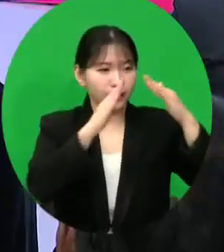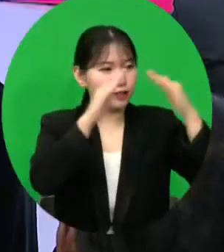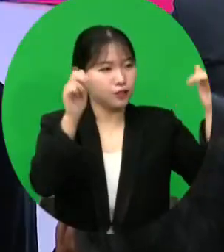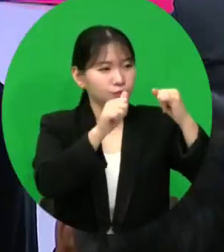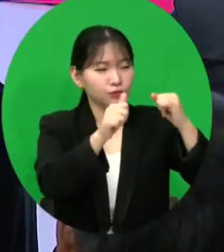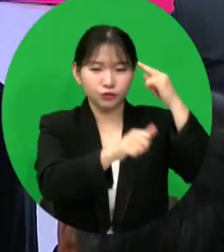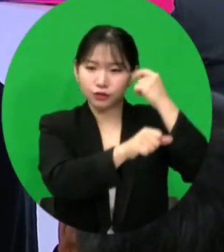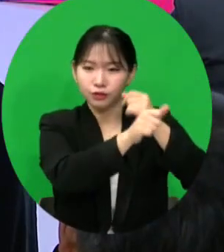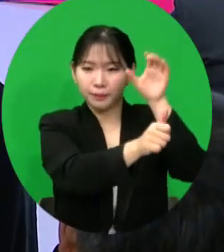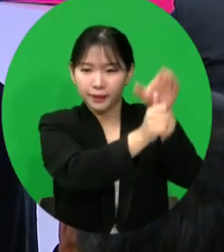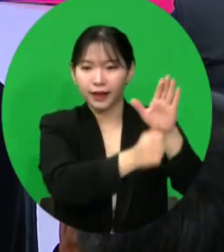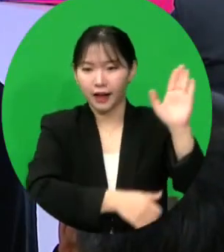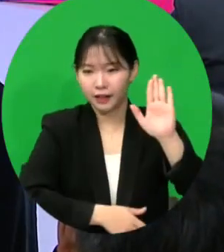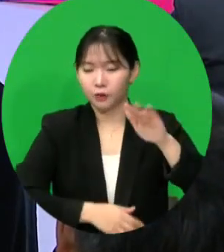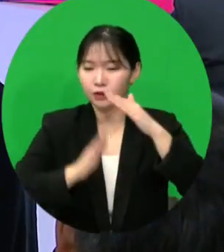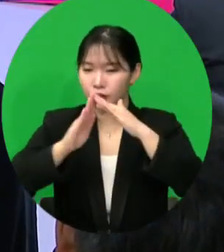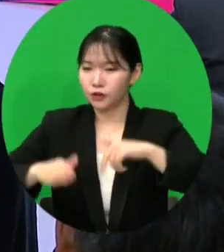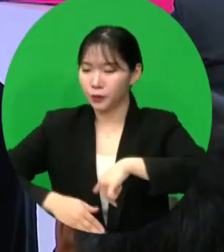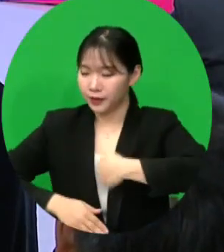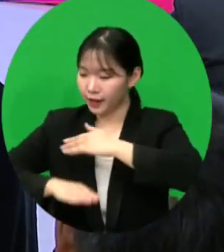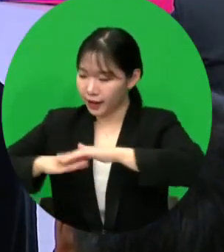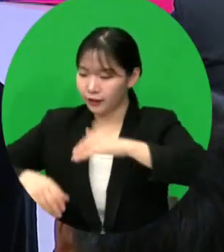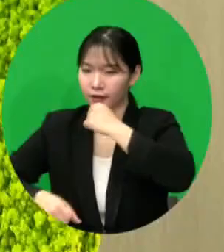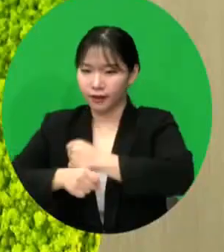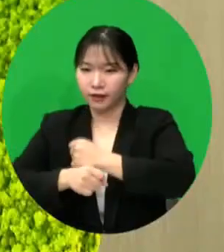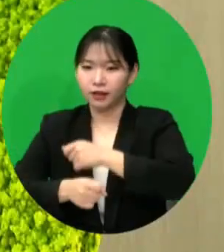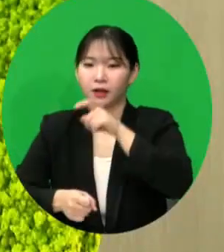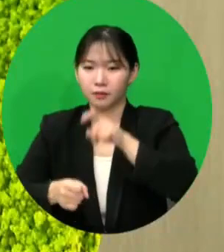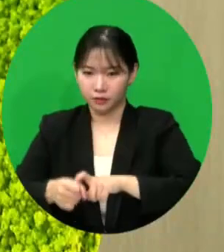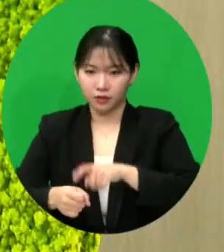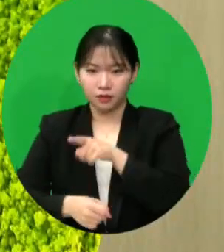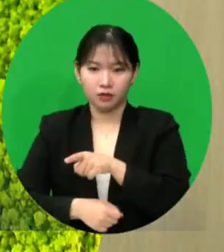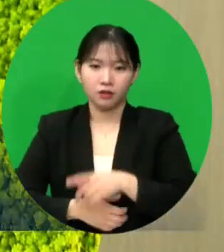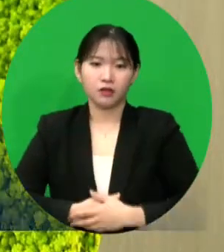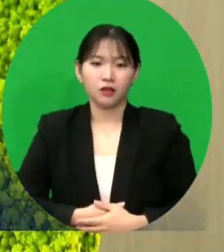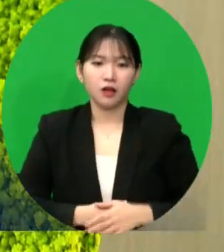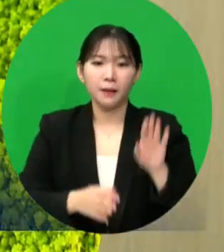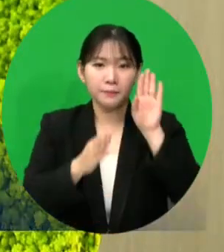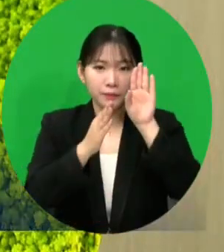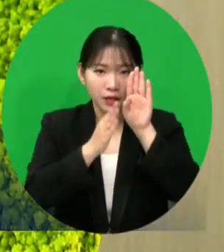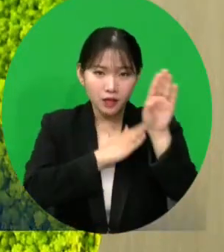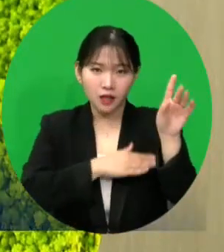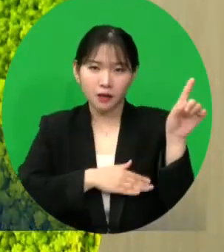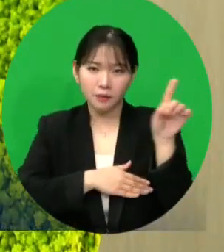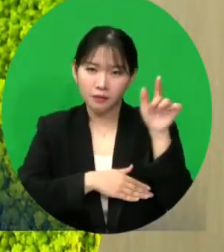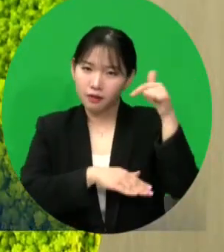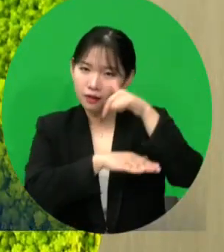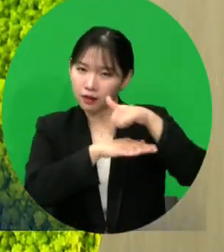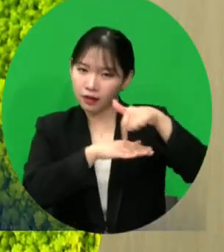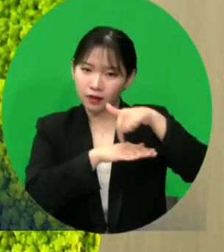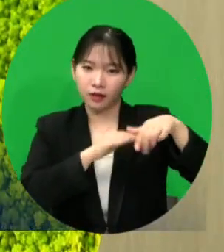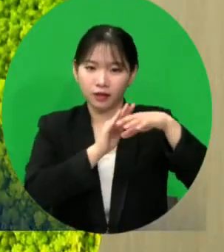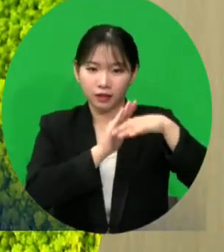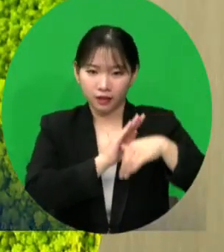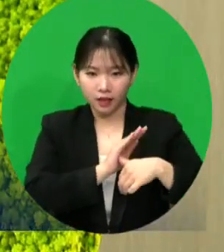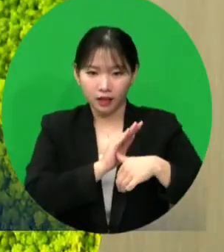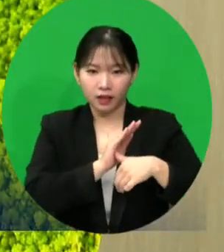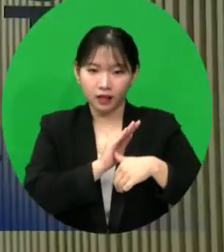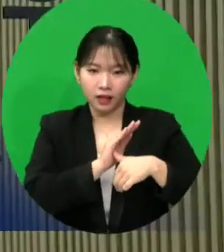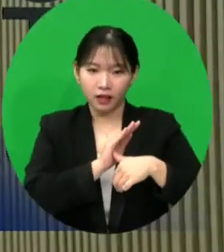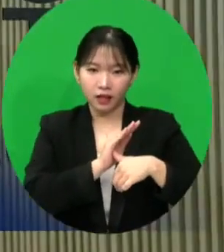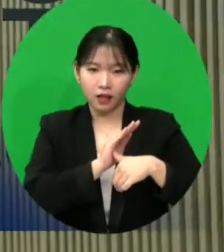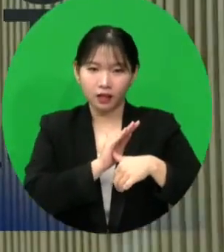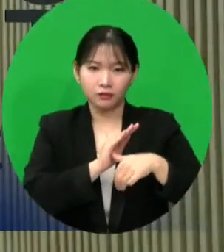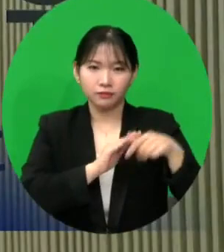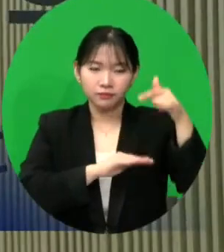연구원에 맡기지 않고 스스로 풀겠다는 의미입니다. 또 미래의 어떤 그림을 그려나가는 데 있어서도